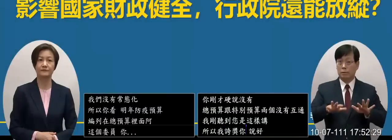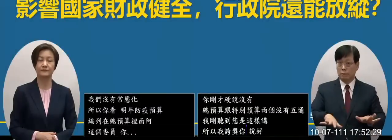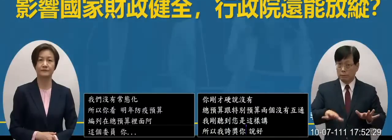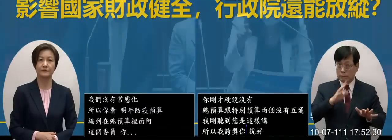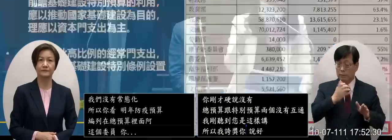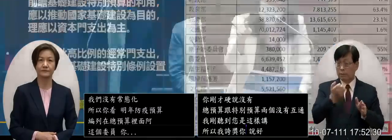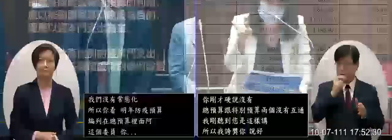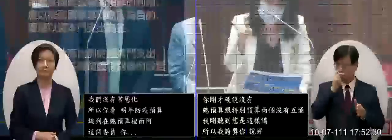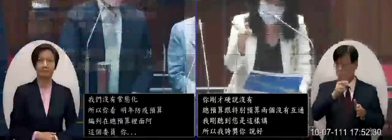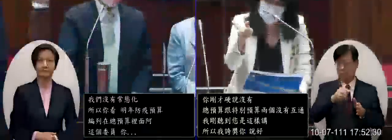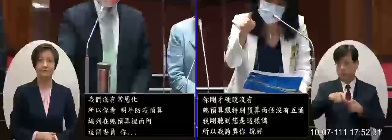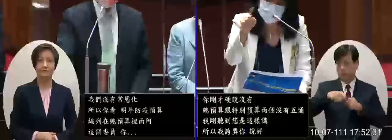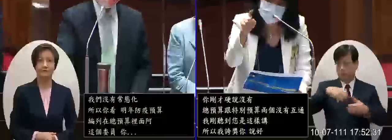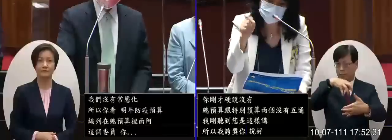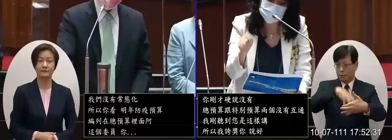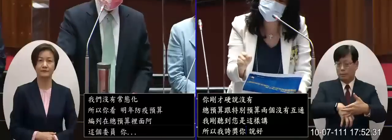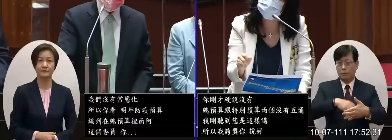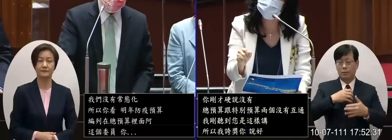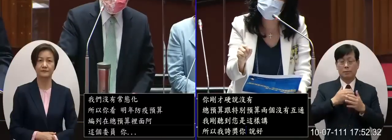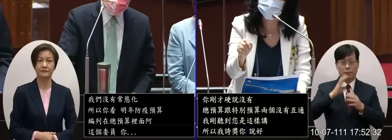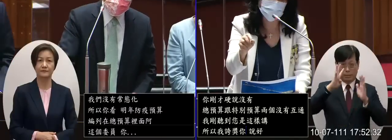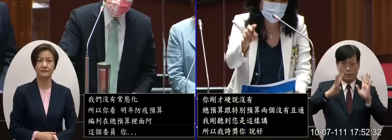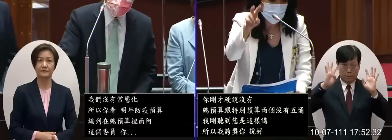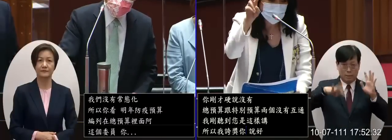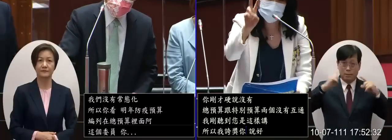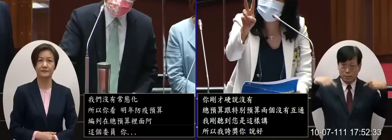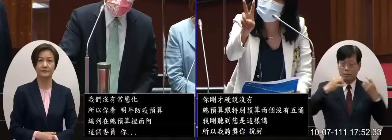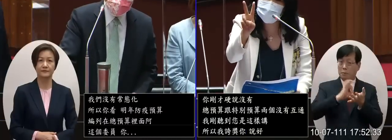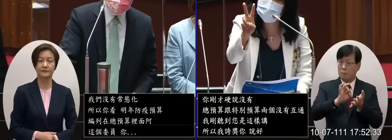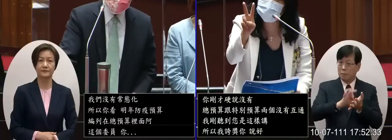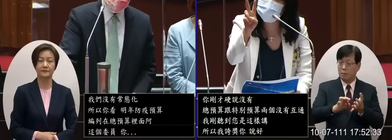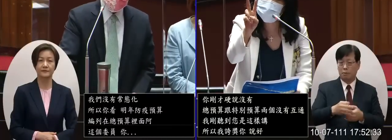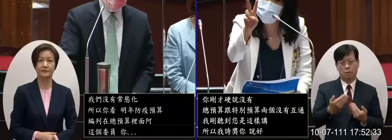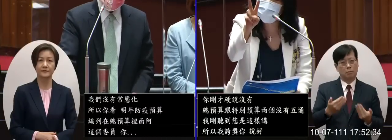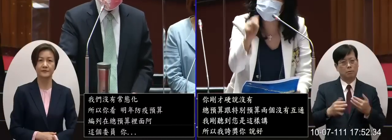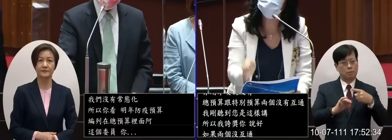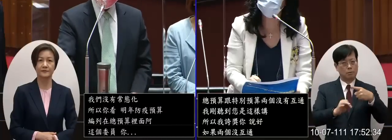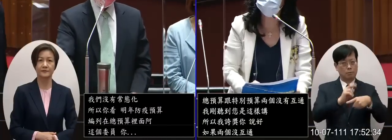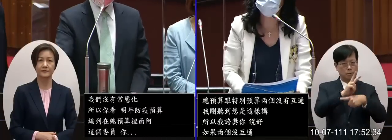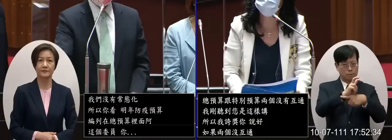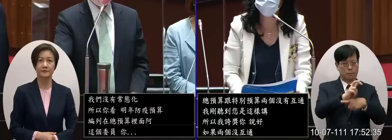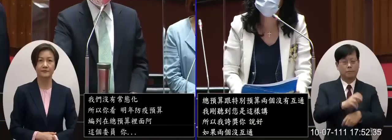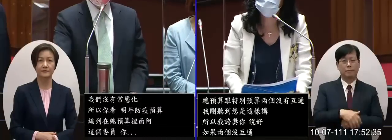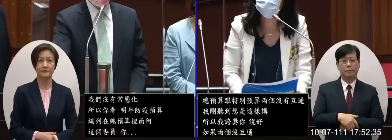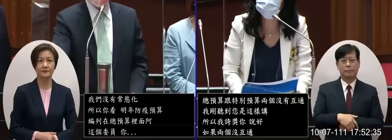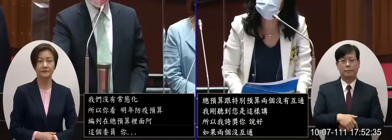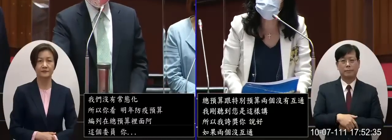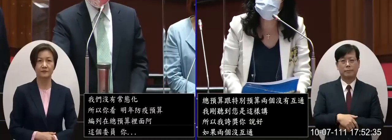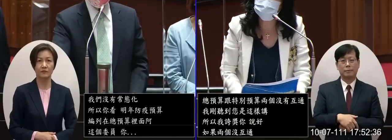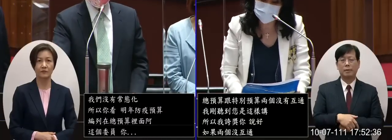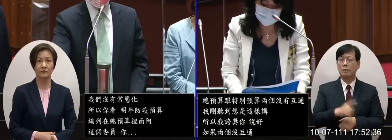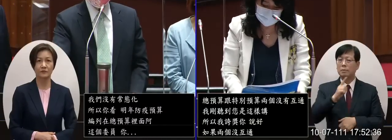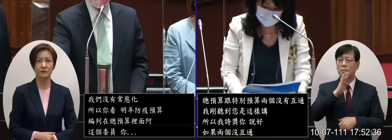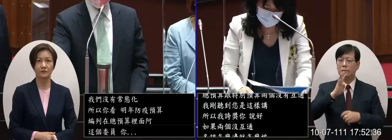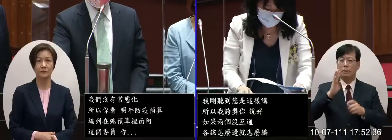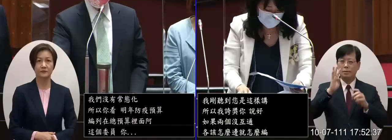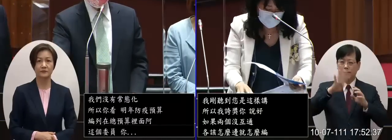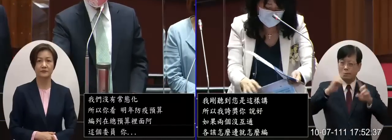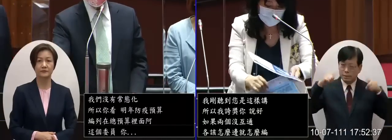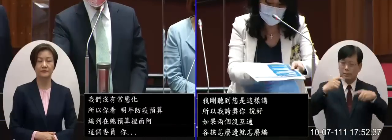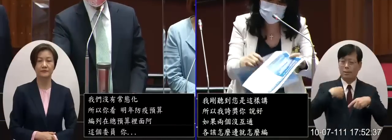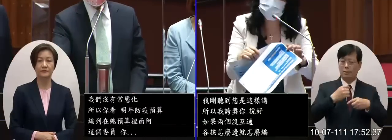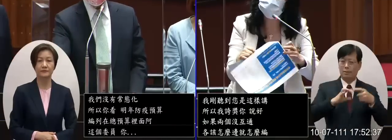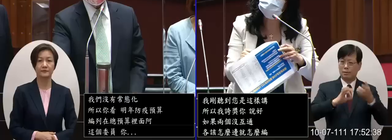次的前瞻计划里面的经常性的支出啊，你占了20%。什么是经常性的支